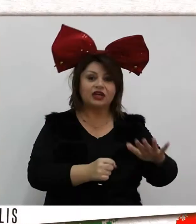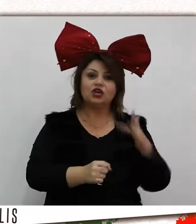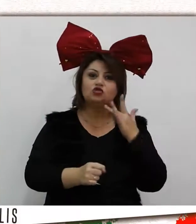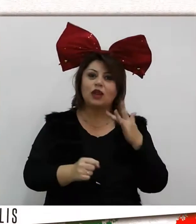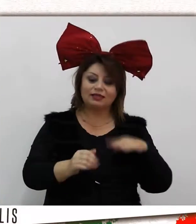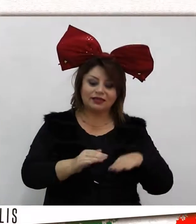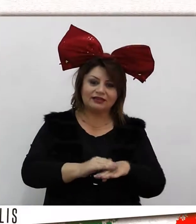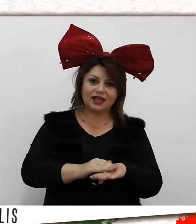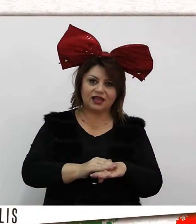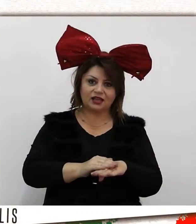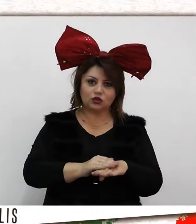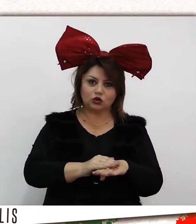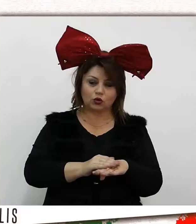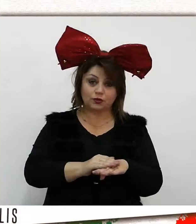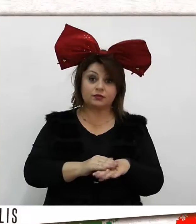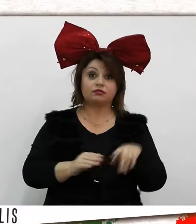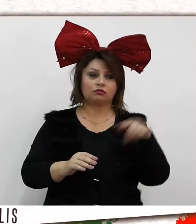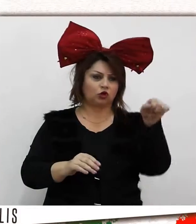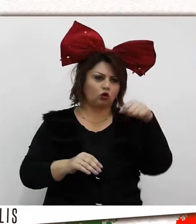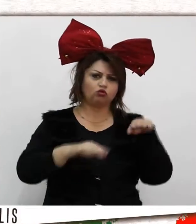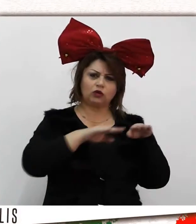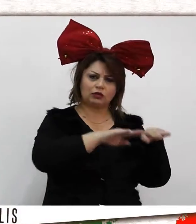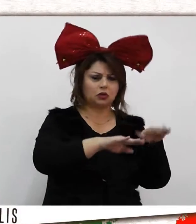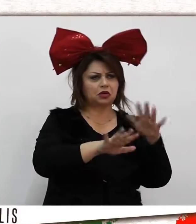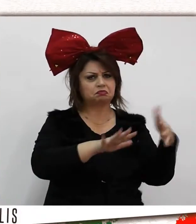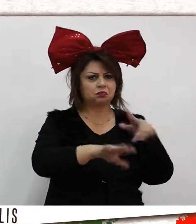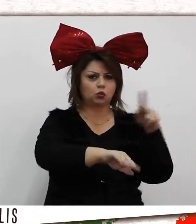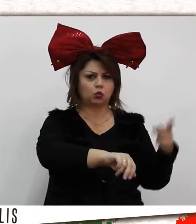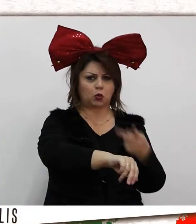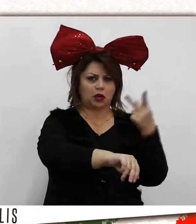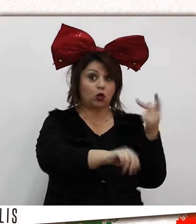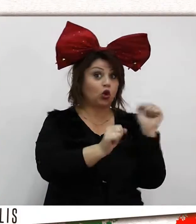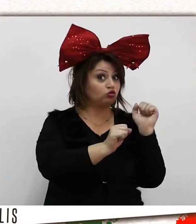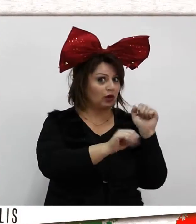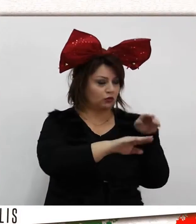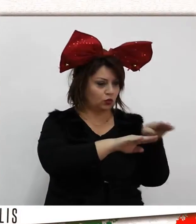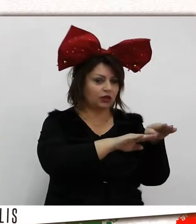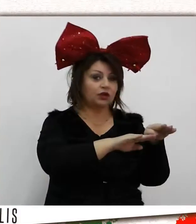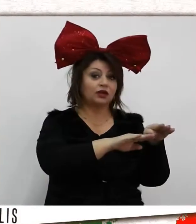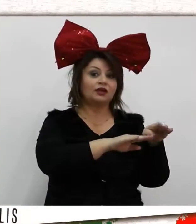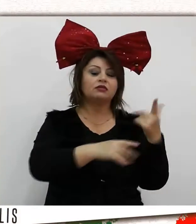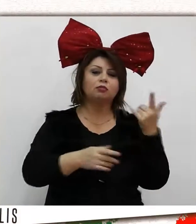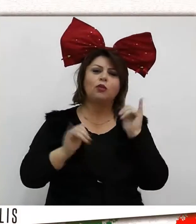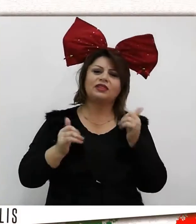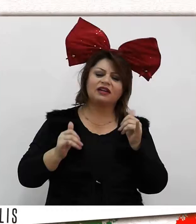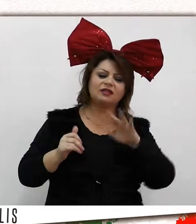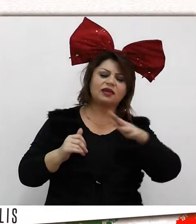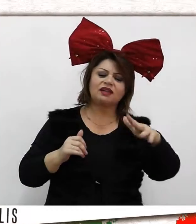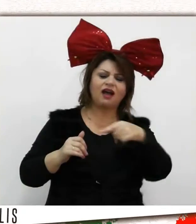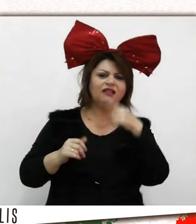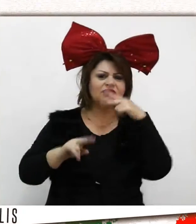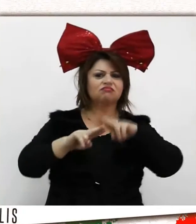all'interno. Portate il tutto in un congelatore per un paio d'ore. Potete divertirvi ad utilizzare gli impasti eccedenti